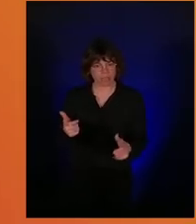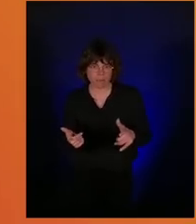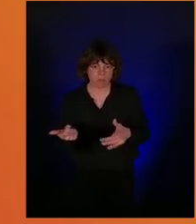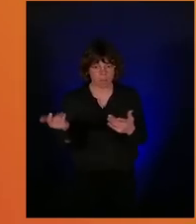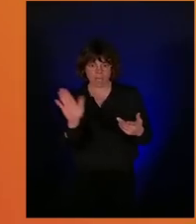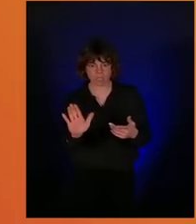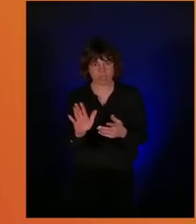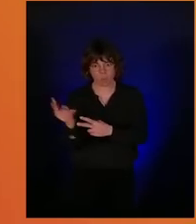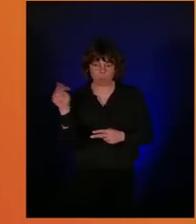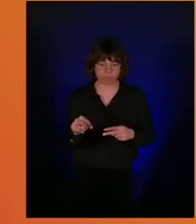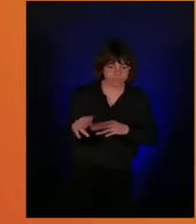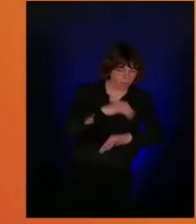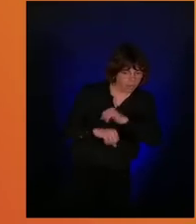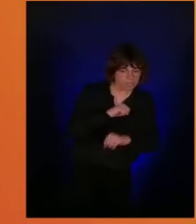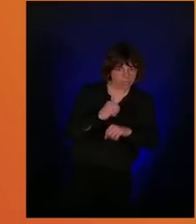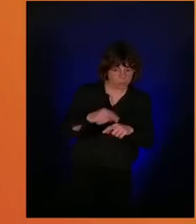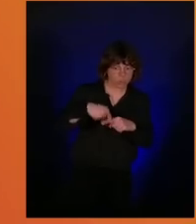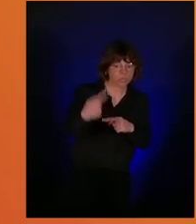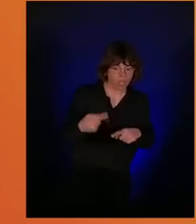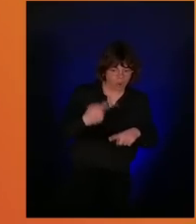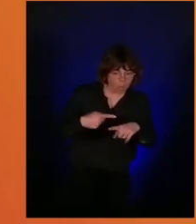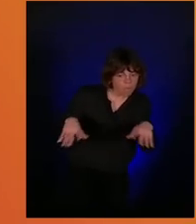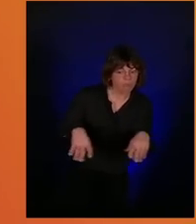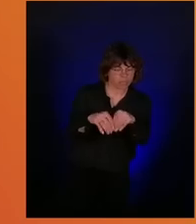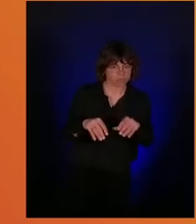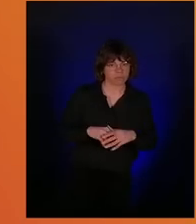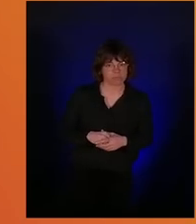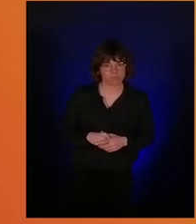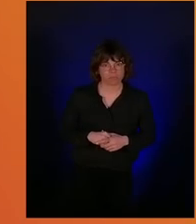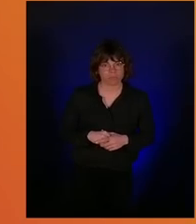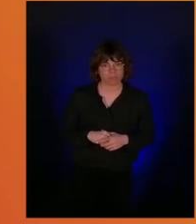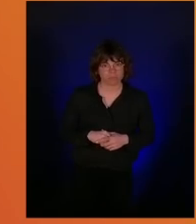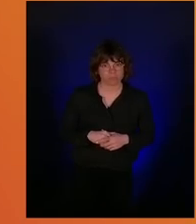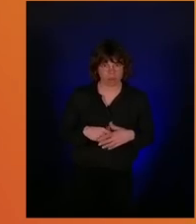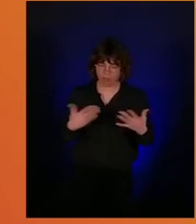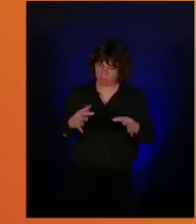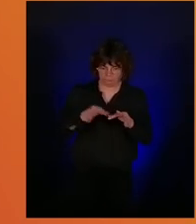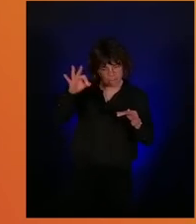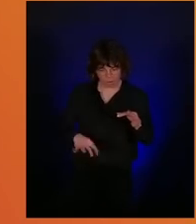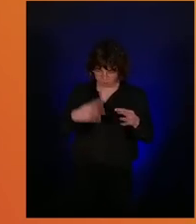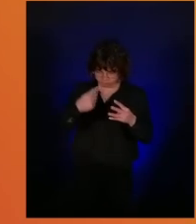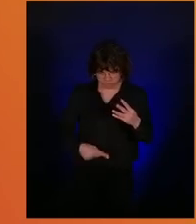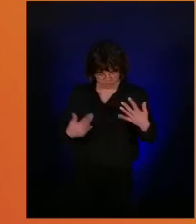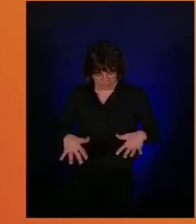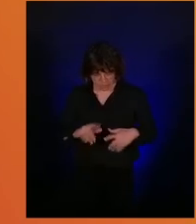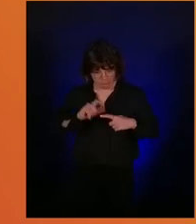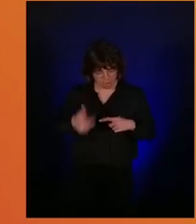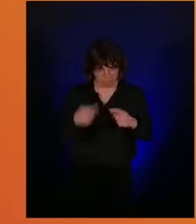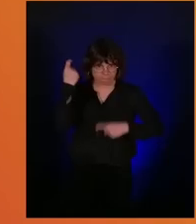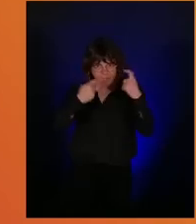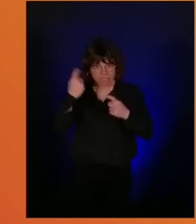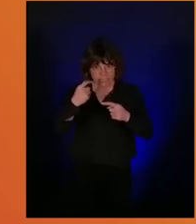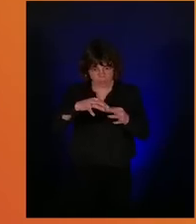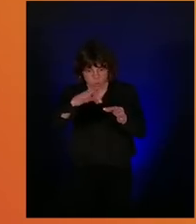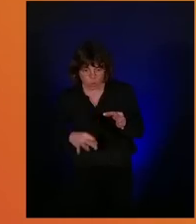nos organisations jusqu'à la Confédération. Après avoir dressé un bilan, il est nécessaire d'établir des pistes de